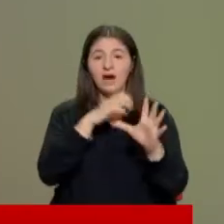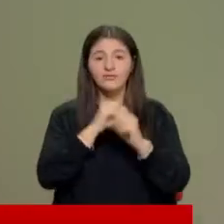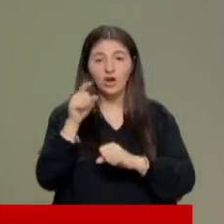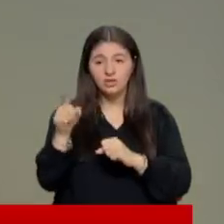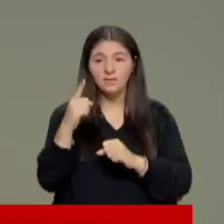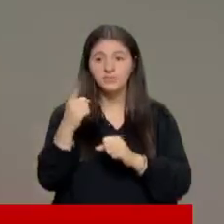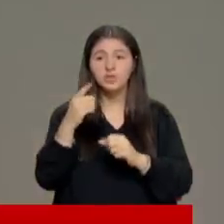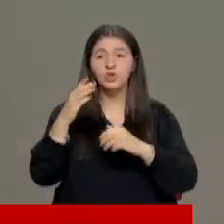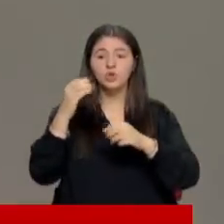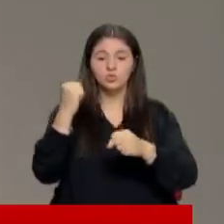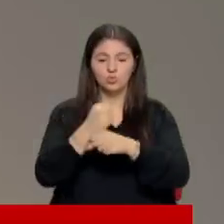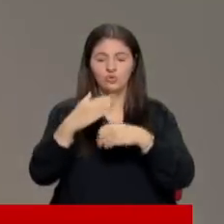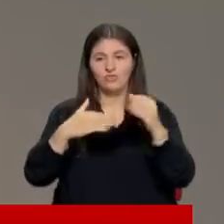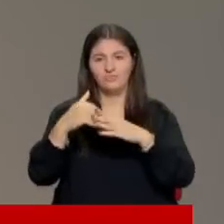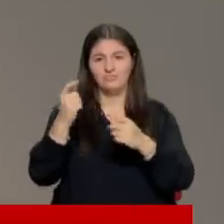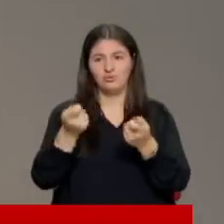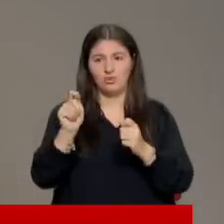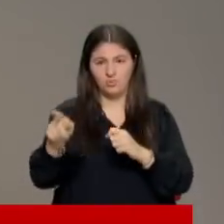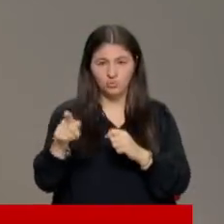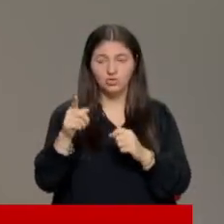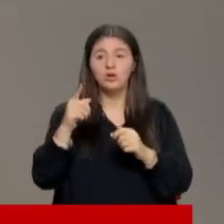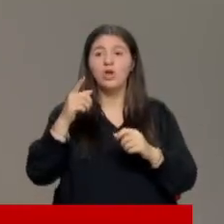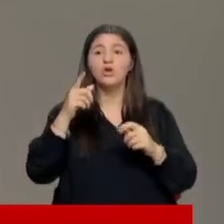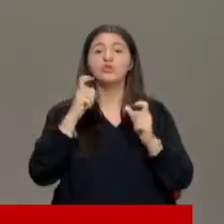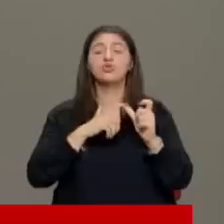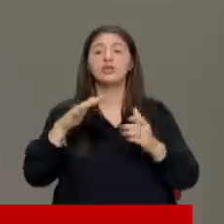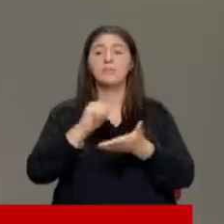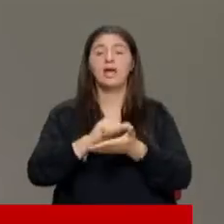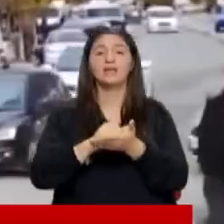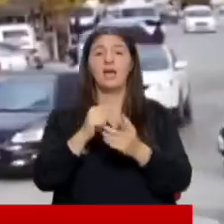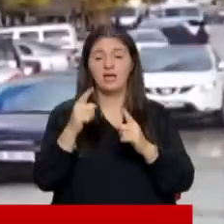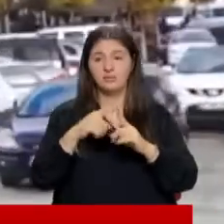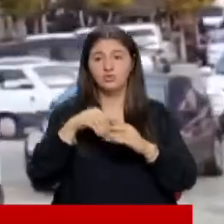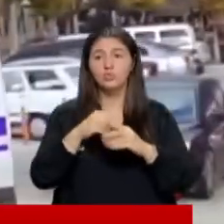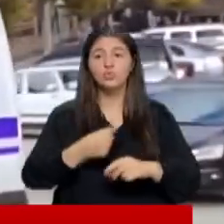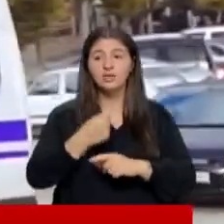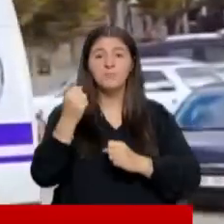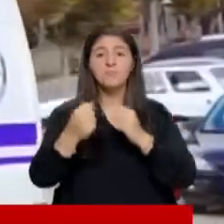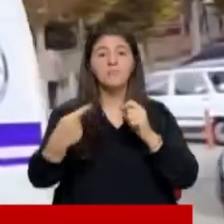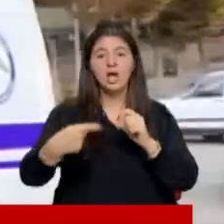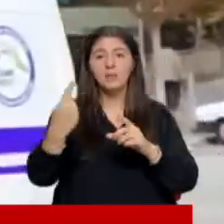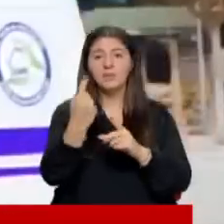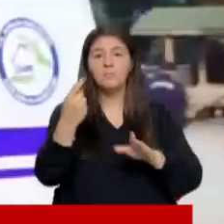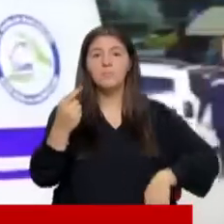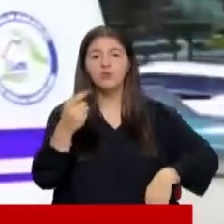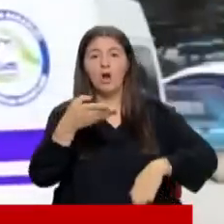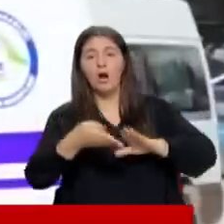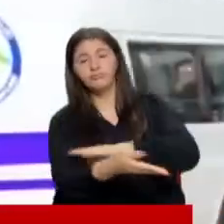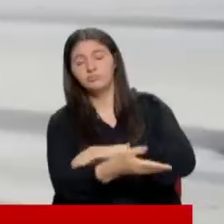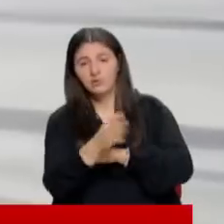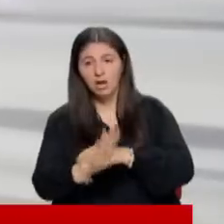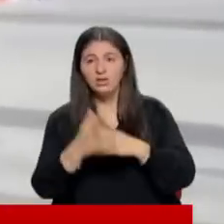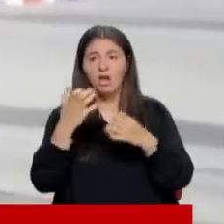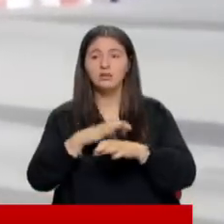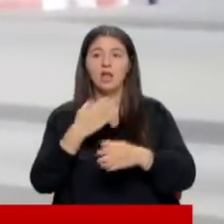Afyonkarahisar'da bir tuğla fabrikasında çalışıyordu Hüseyin Pirinççi sosyal medya hesabından uyardığı makinelerden birine bacağı sıkıştı ağır